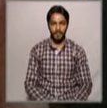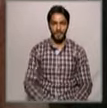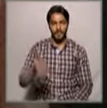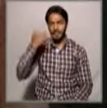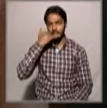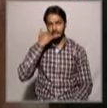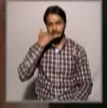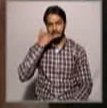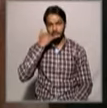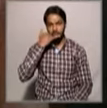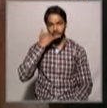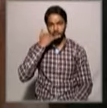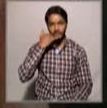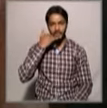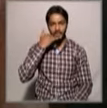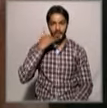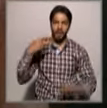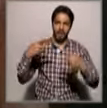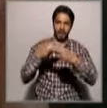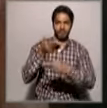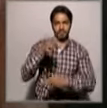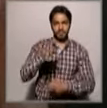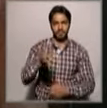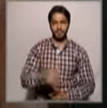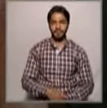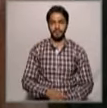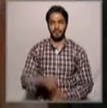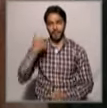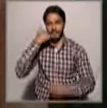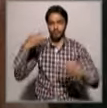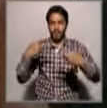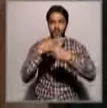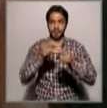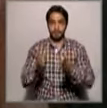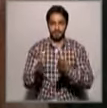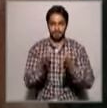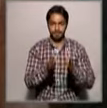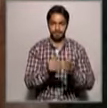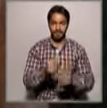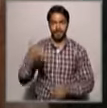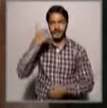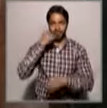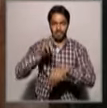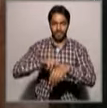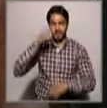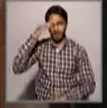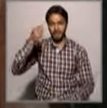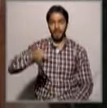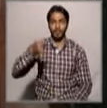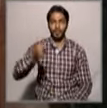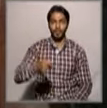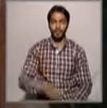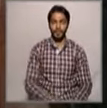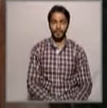طب عودي معانا ولا مش معانا؟ طب الأبراج قضية. طب معانا اتصال تاني، أنا آسف. معانا من معانا؟